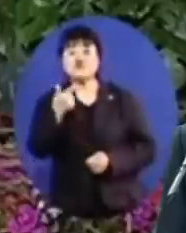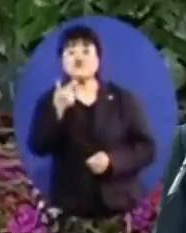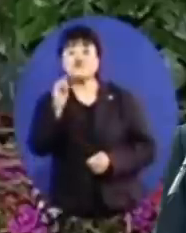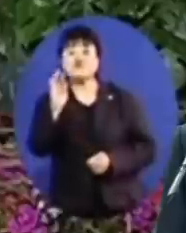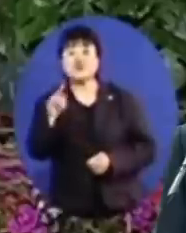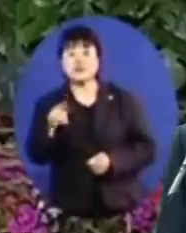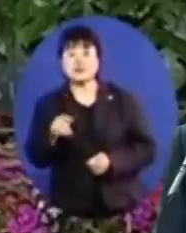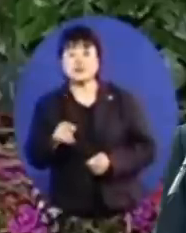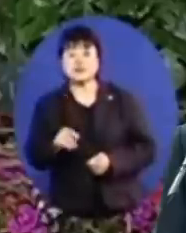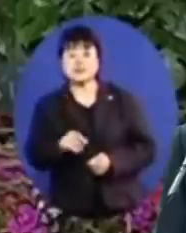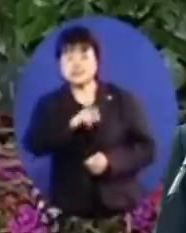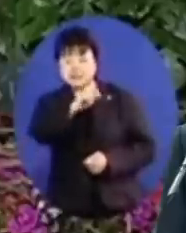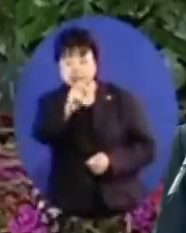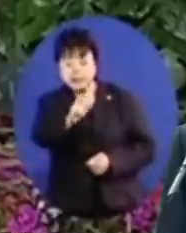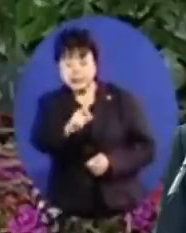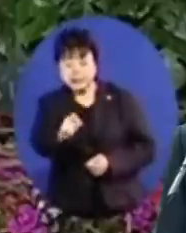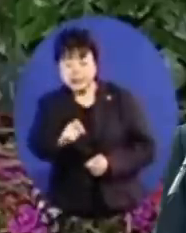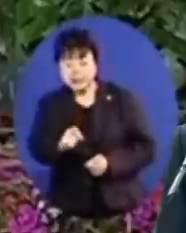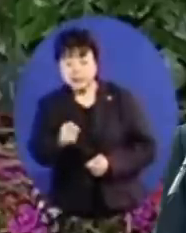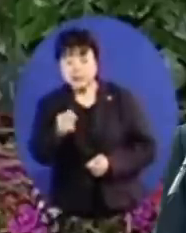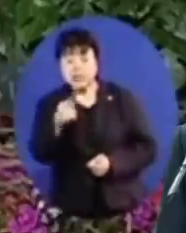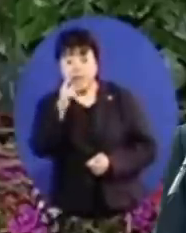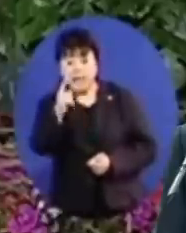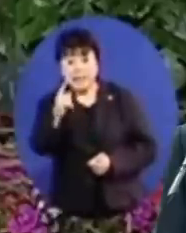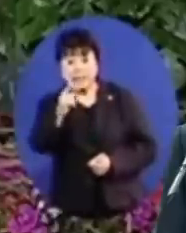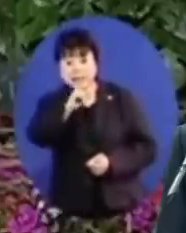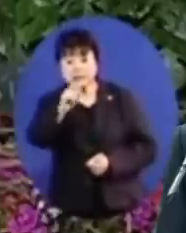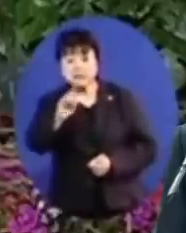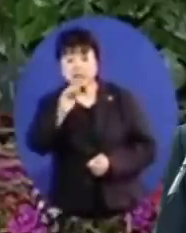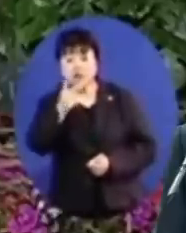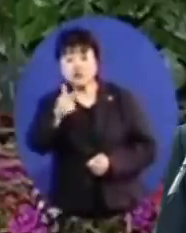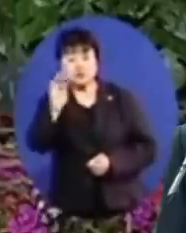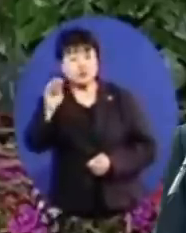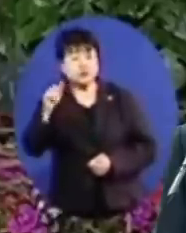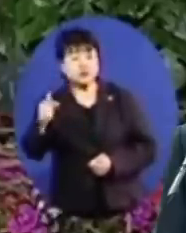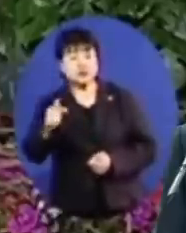걸렸습니다. 한자 글자 한자 쓰는데 6분이 걸려요.